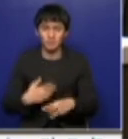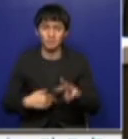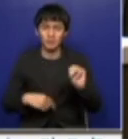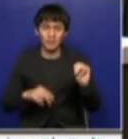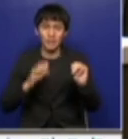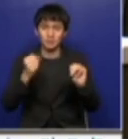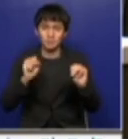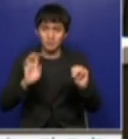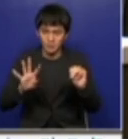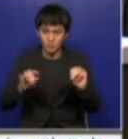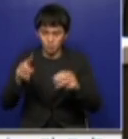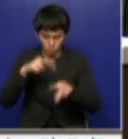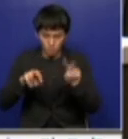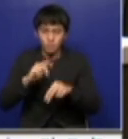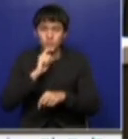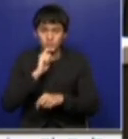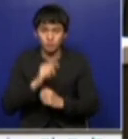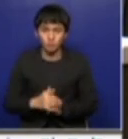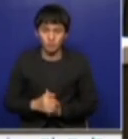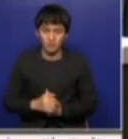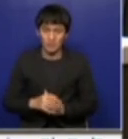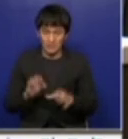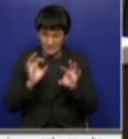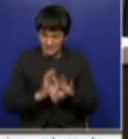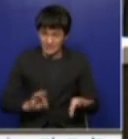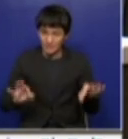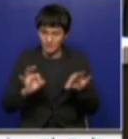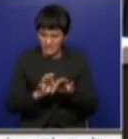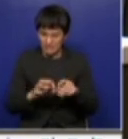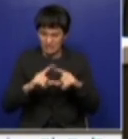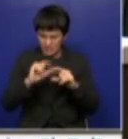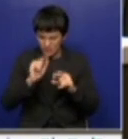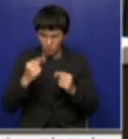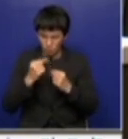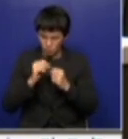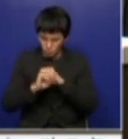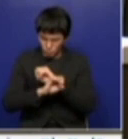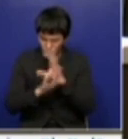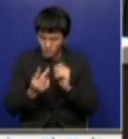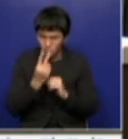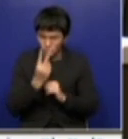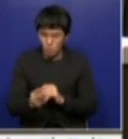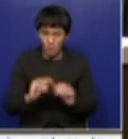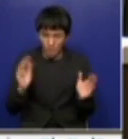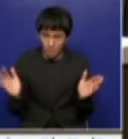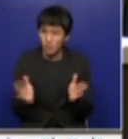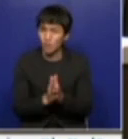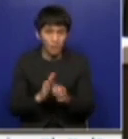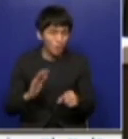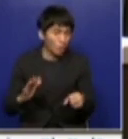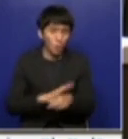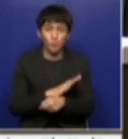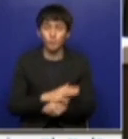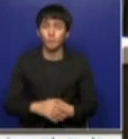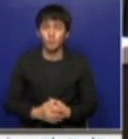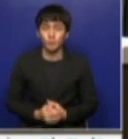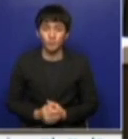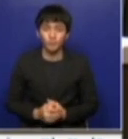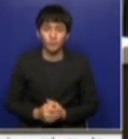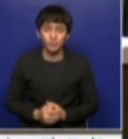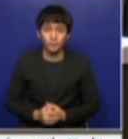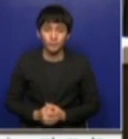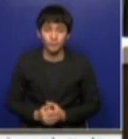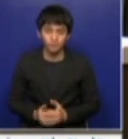นำประเด็นเหล่านี้ต้องดูให้รอบคอบและเรียบร้อยแล้วครับสำหรับที่กระทบครับสิ่งที่